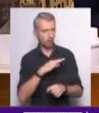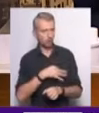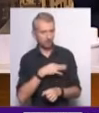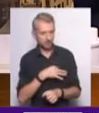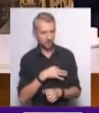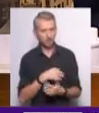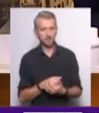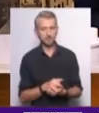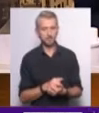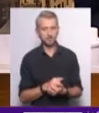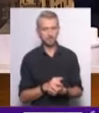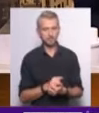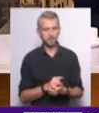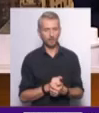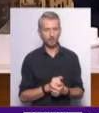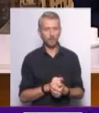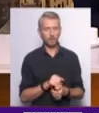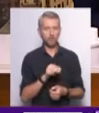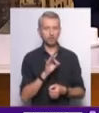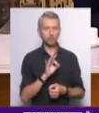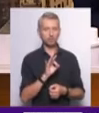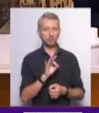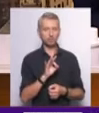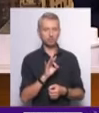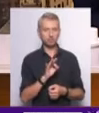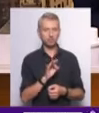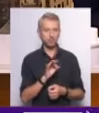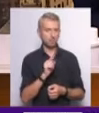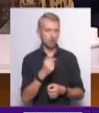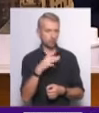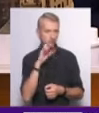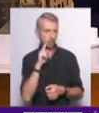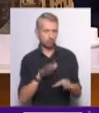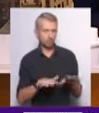новітньої війни з Росією, то там уже сумніваюся, що